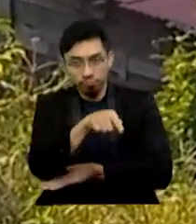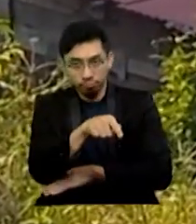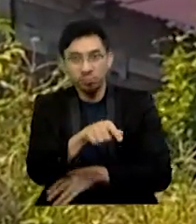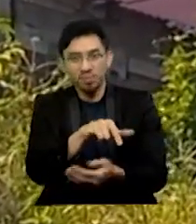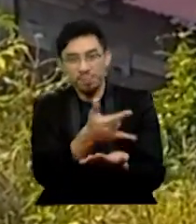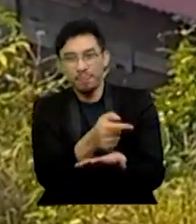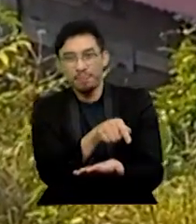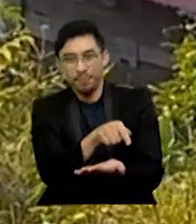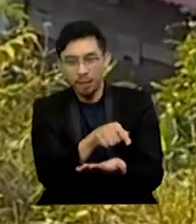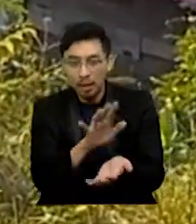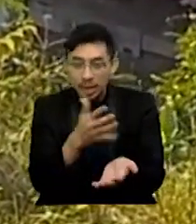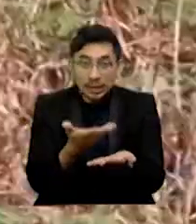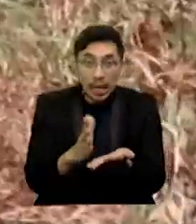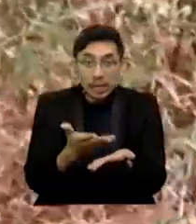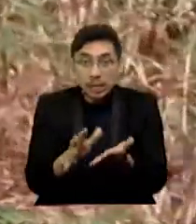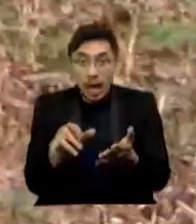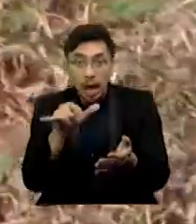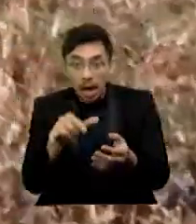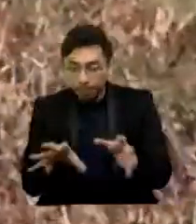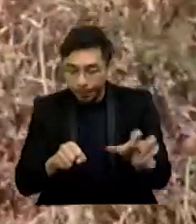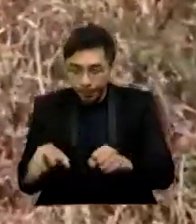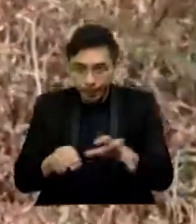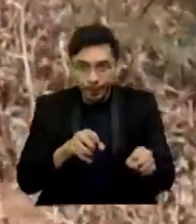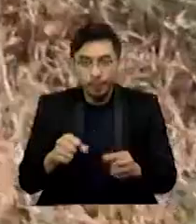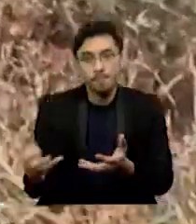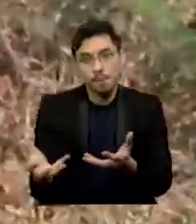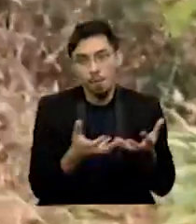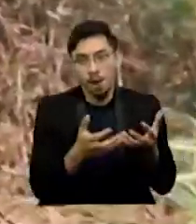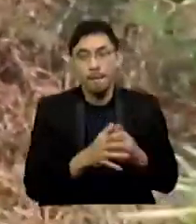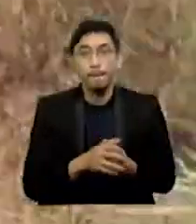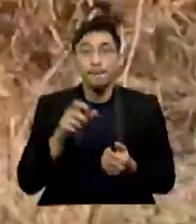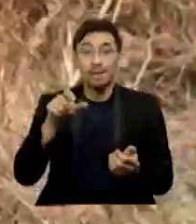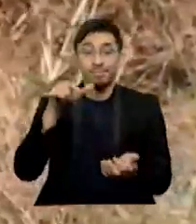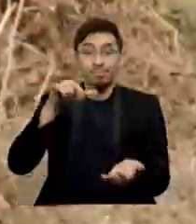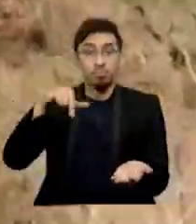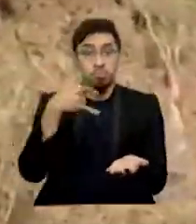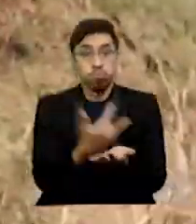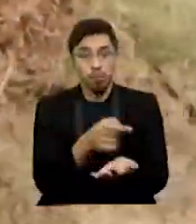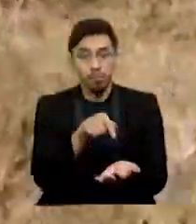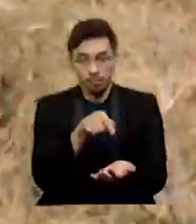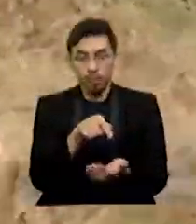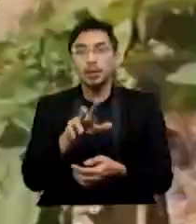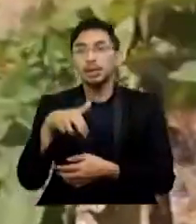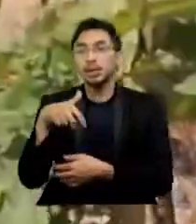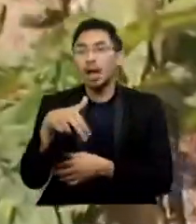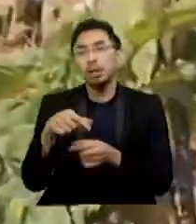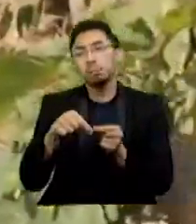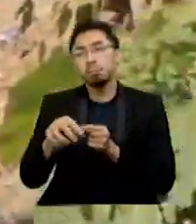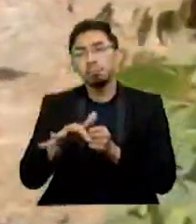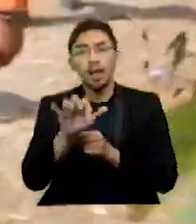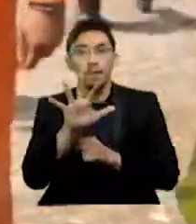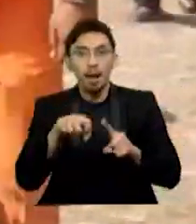T-51 Golden Eagle. Untuk menuju ke lokasi jatuhnya pesawat, harus ditempuh dengan berjalan kaki sejauh 5 km dari Balai Desa